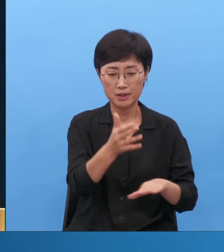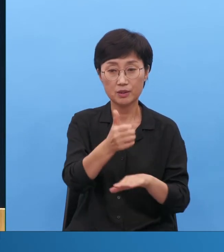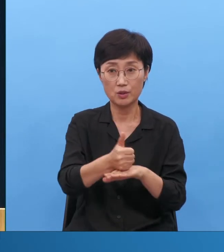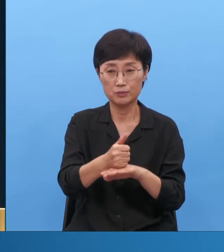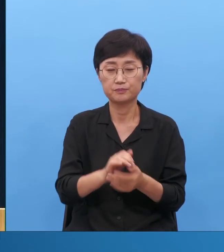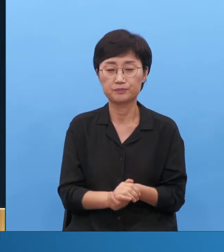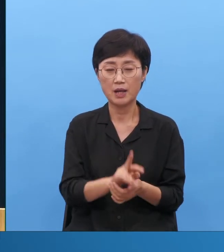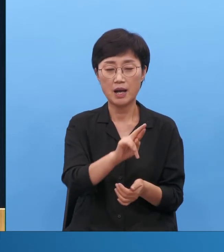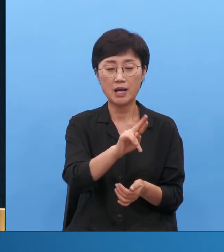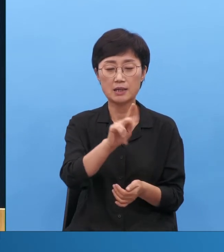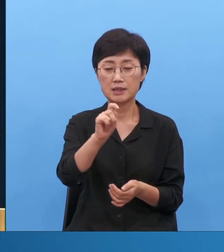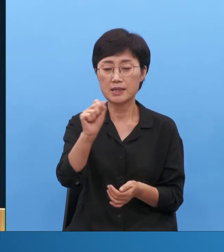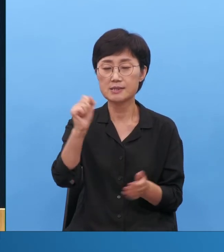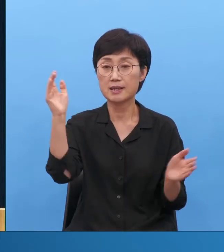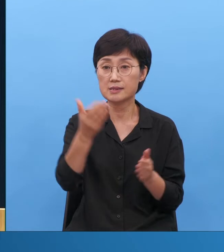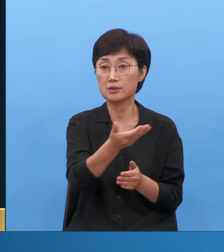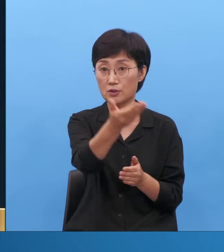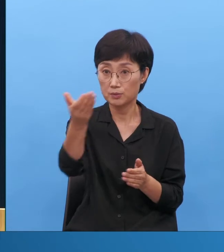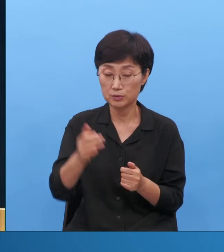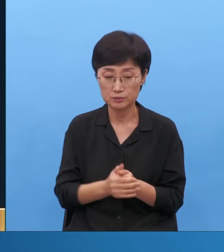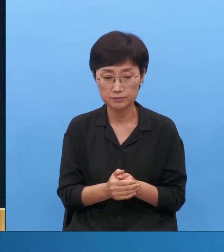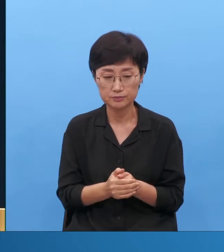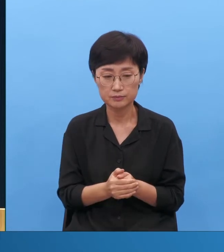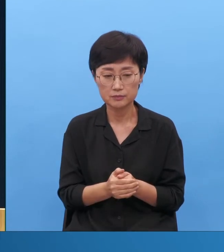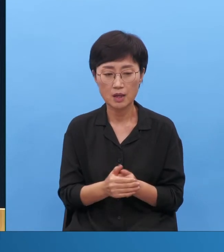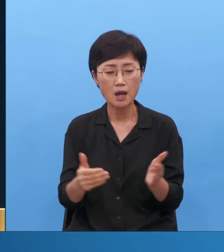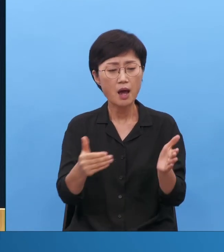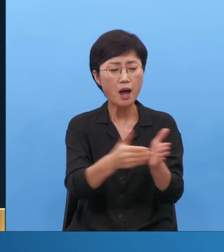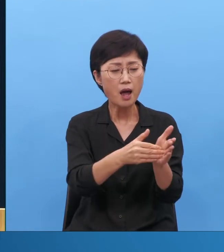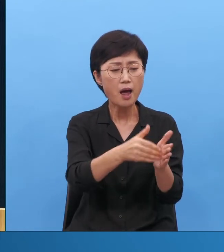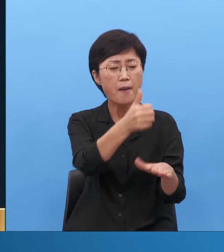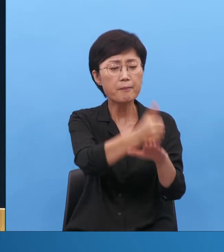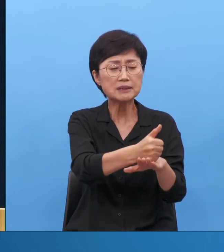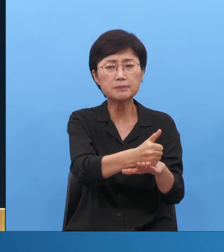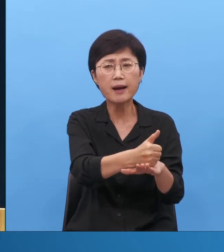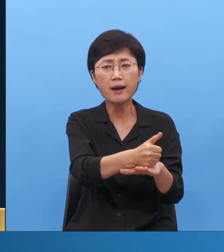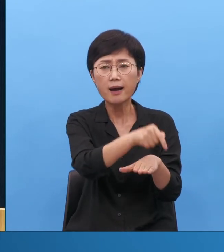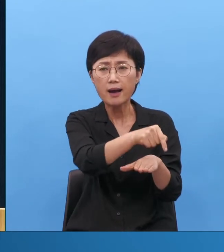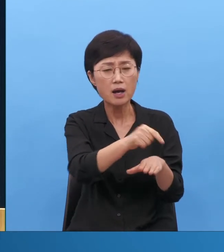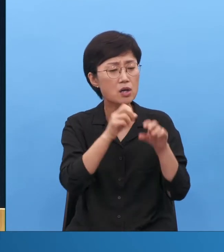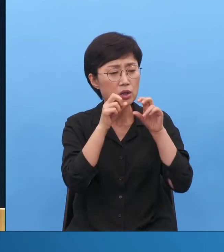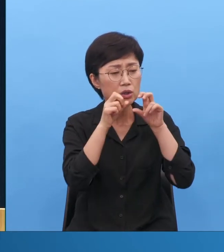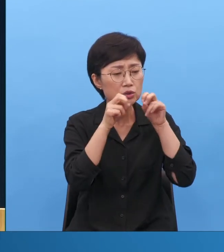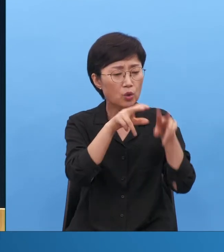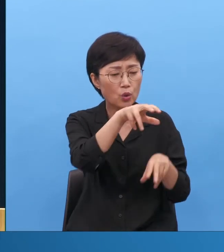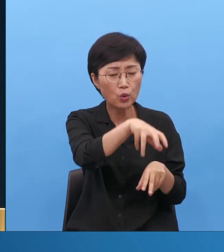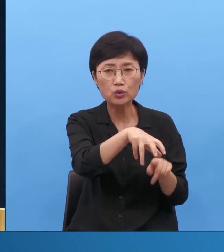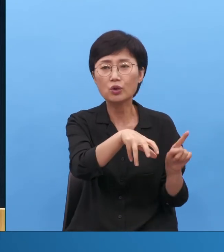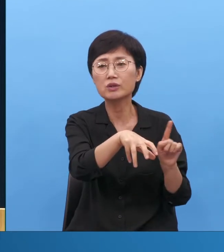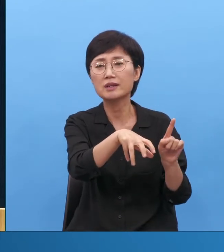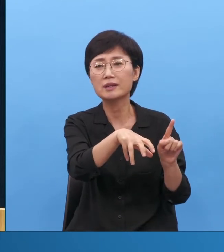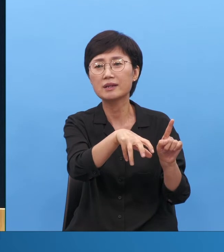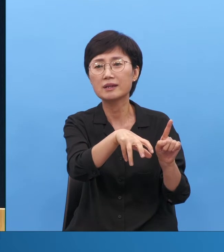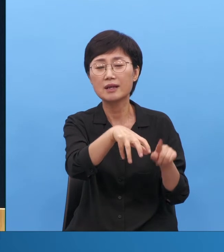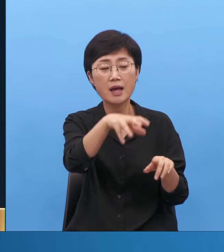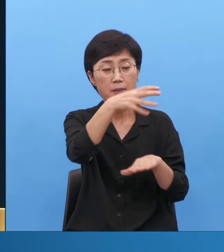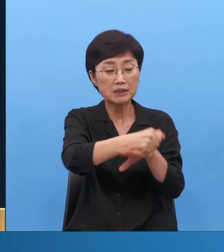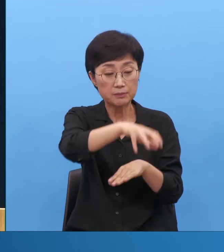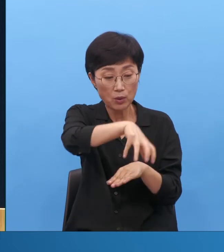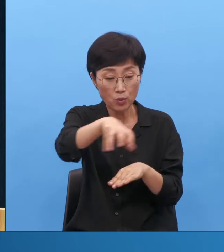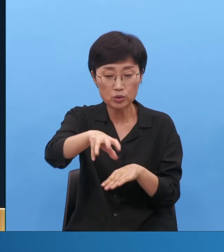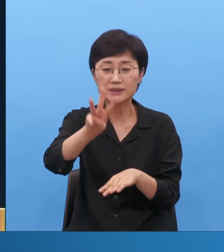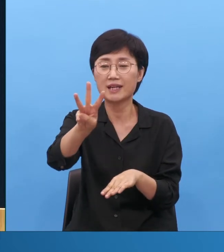RTS 여러분, 마지막 선교지가 어딜까요? All members of RTS, where is our final missions work location? 세 군데입니다. There are three